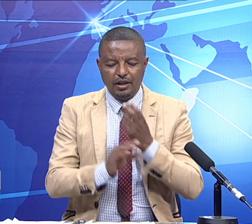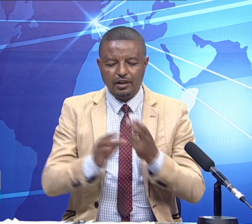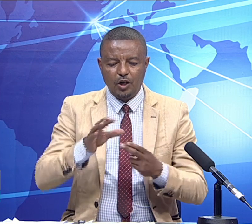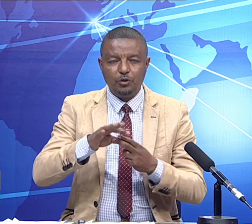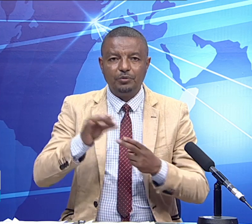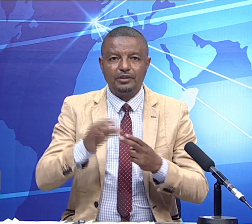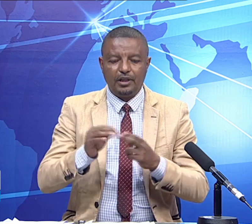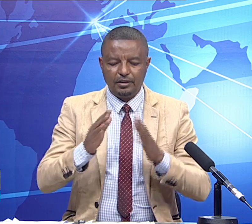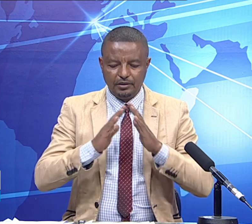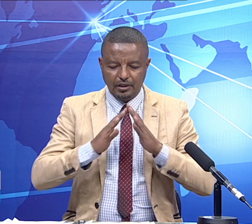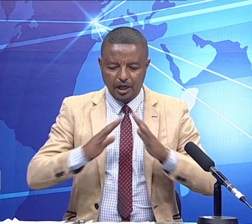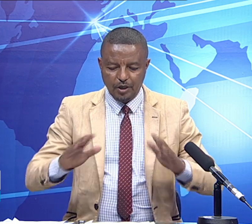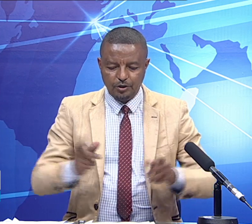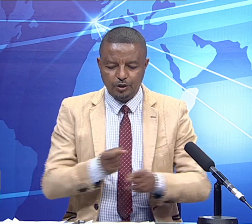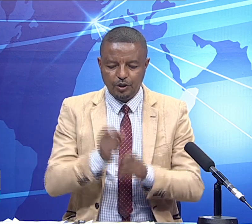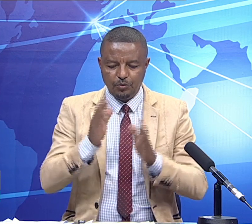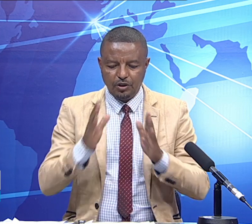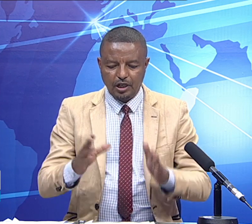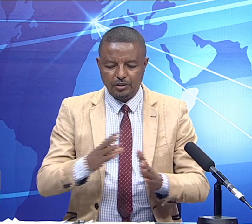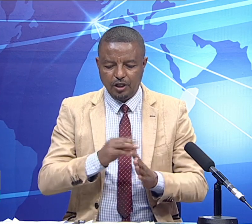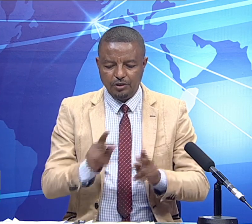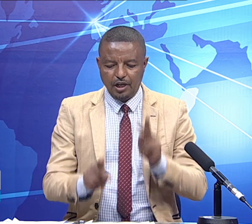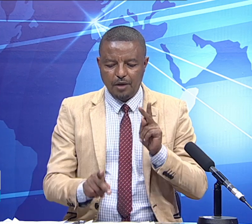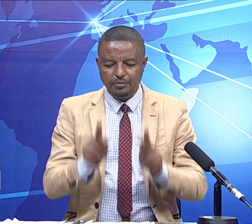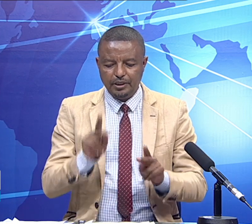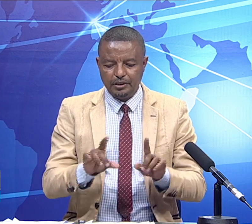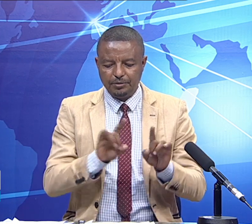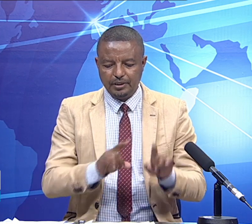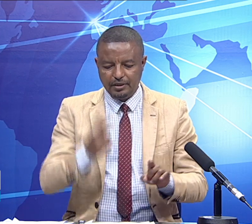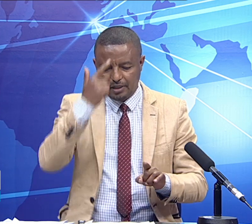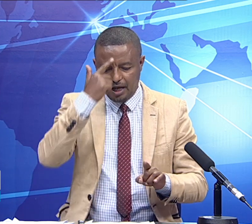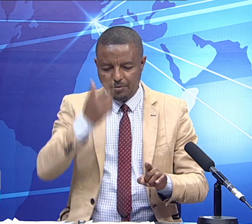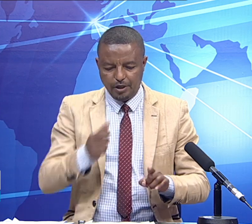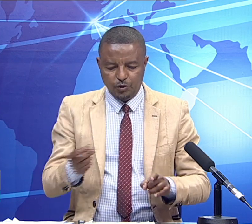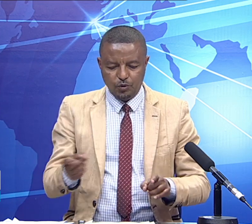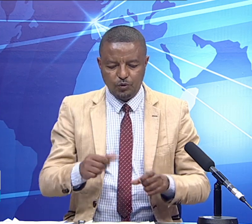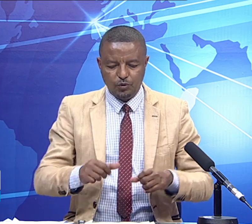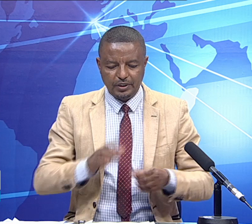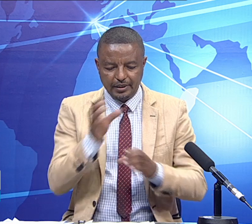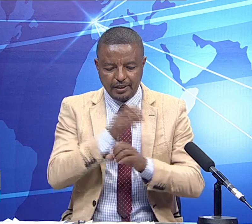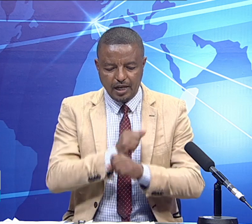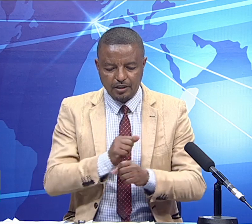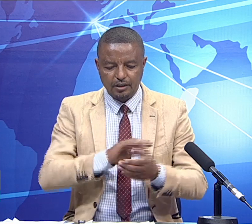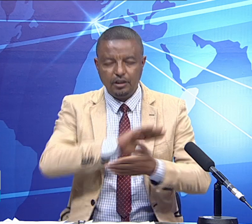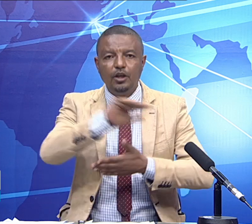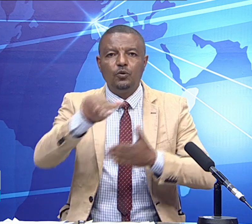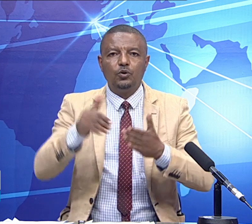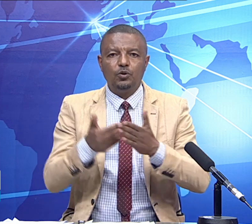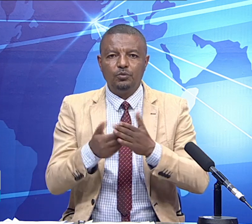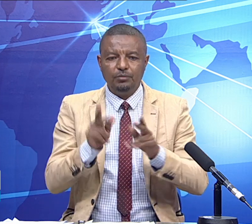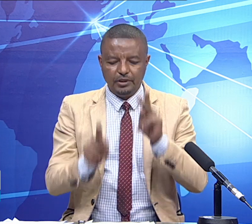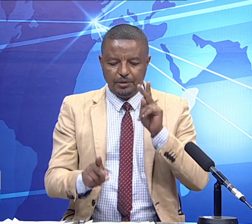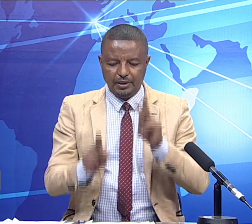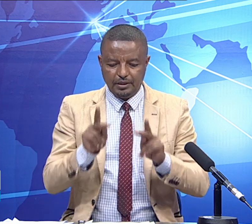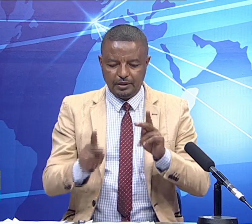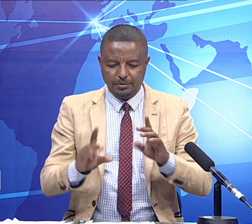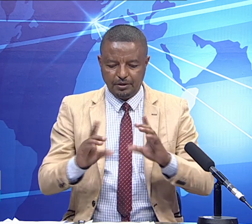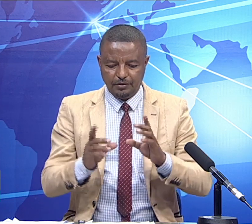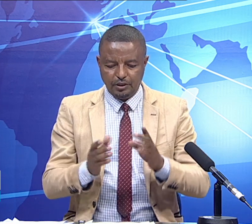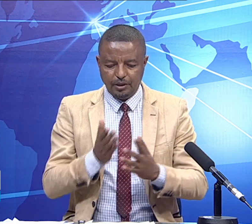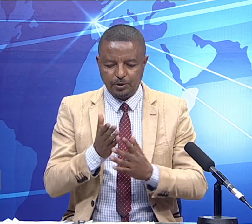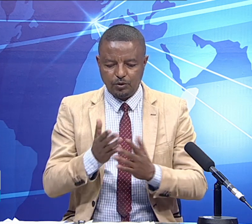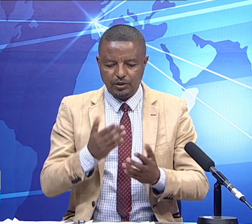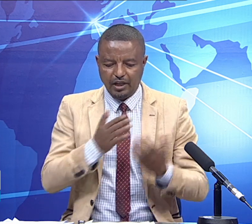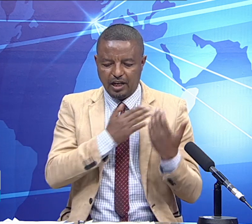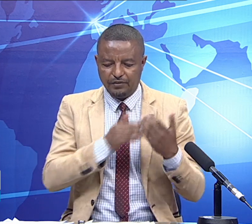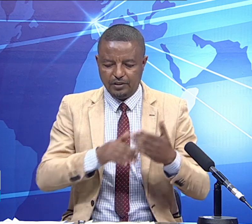ስድስተኛው አገራዊ ምርጫ ሰላማዊ፣ ዲሞክራሲያዊና በህዝብ ዘንድ ተአማኒ ሆኖ እንዲጠናቀቅ ሁሉም የህብረተሰብ